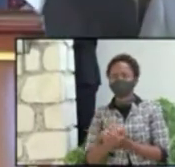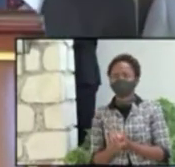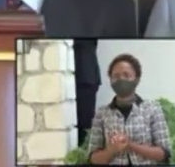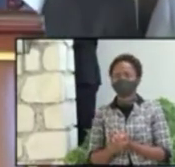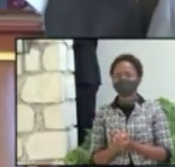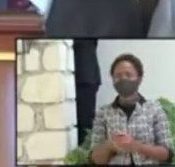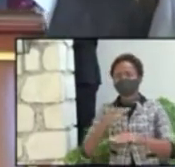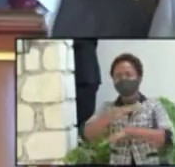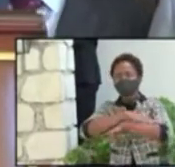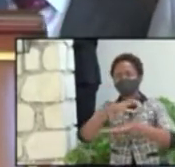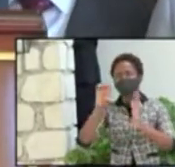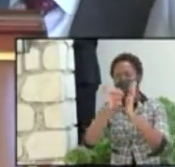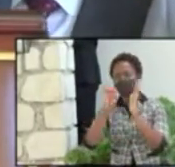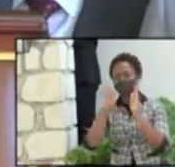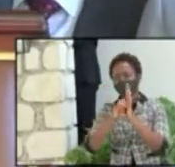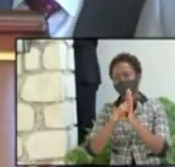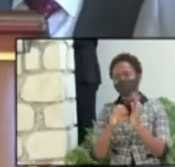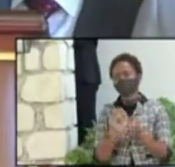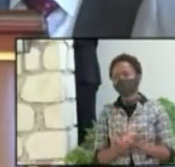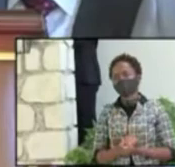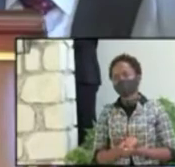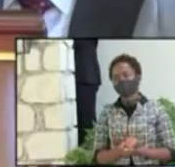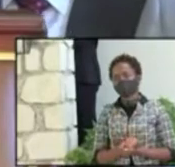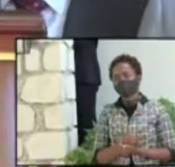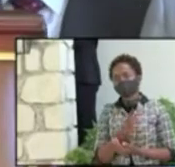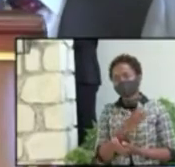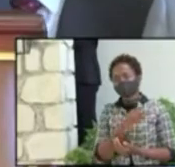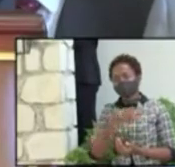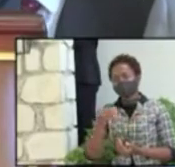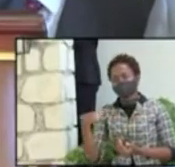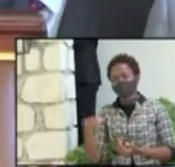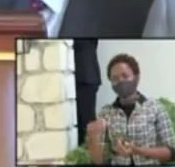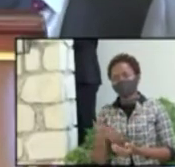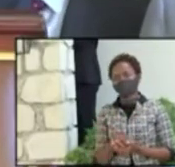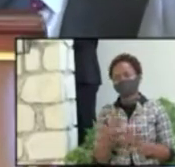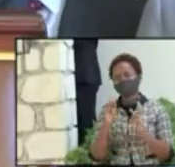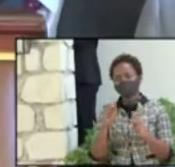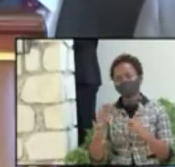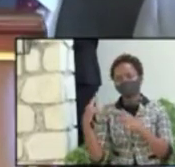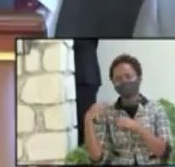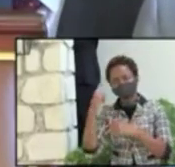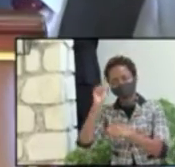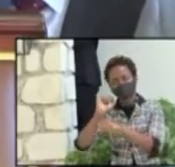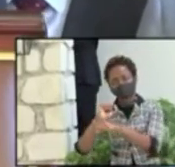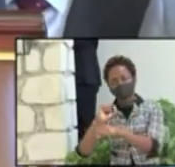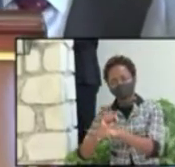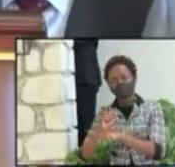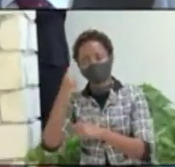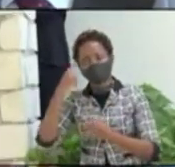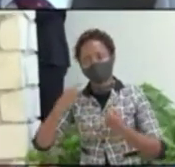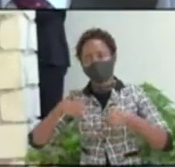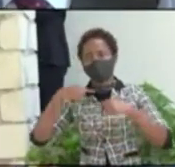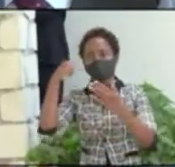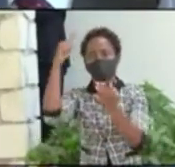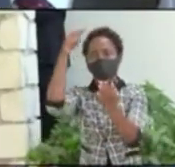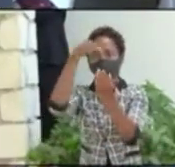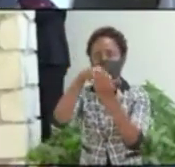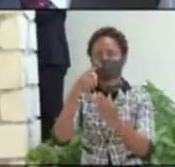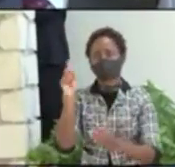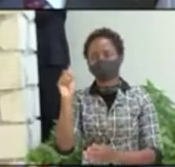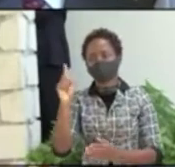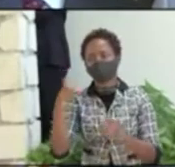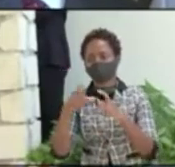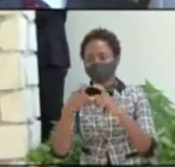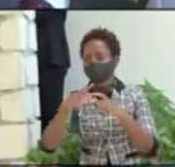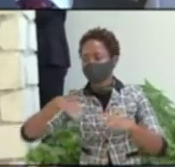officier état civil là et opérateur onien pour venir joindre nous ou même qui peut